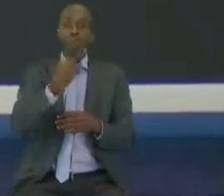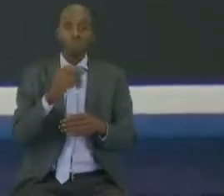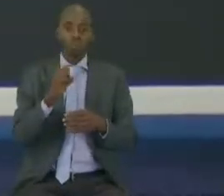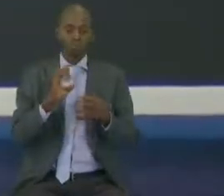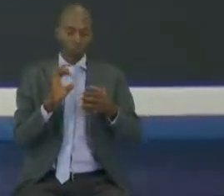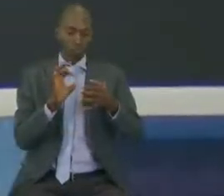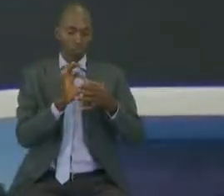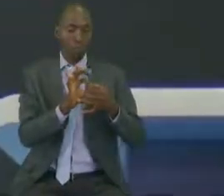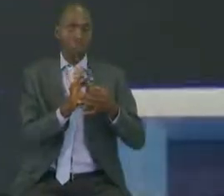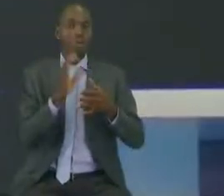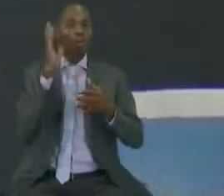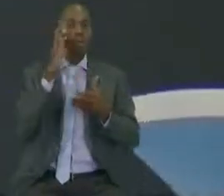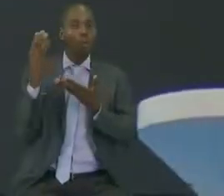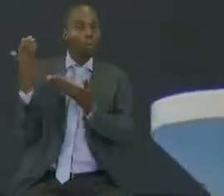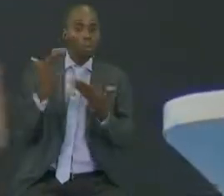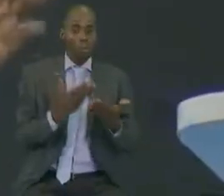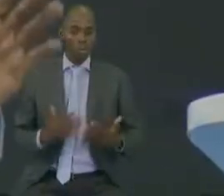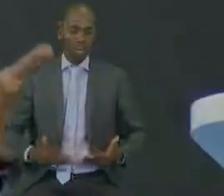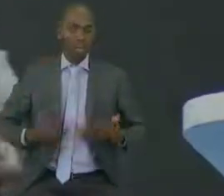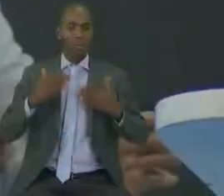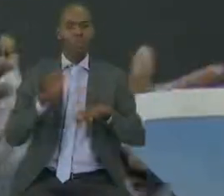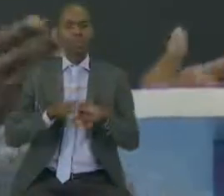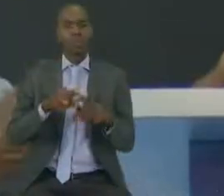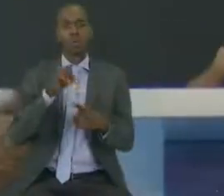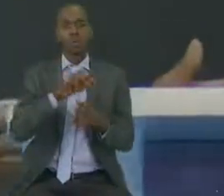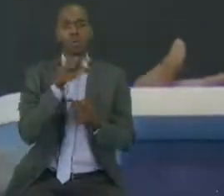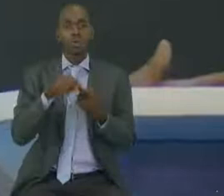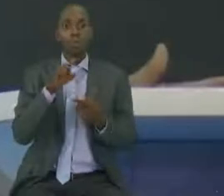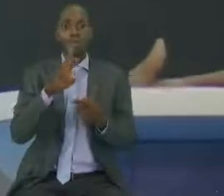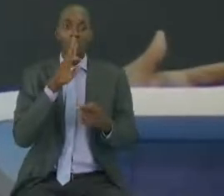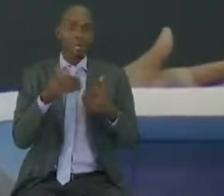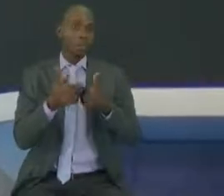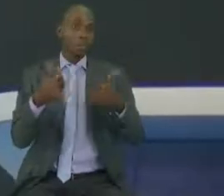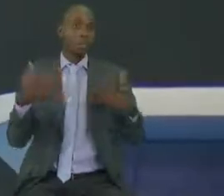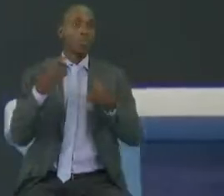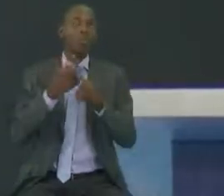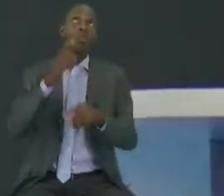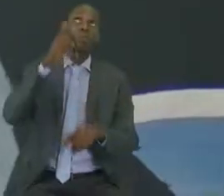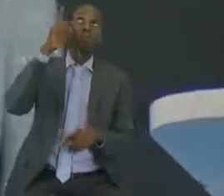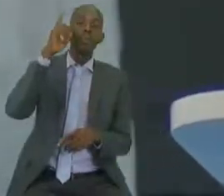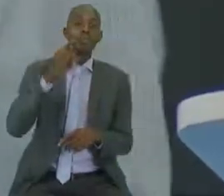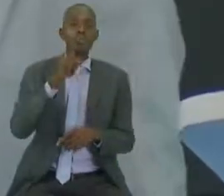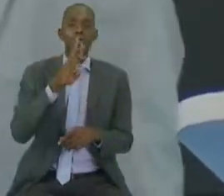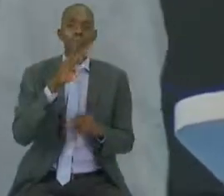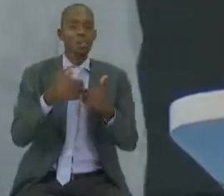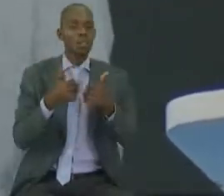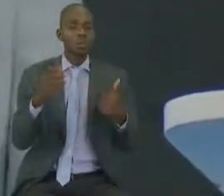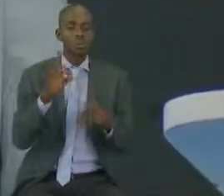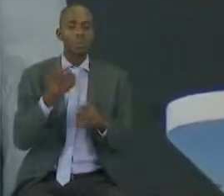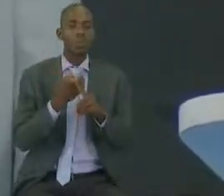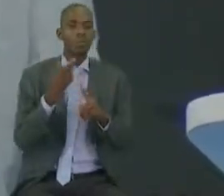la connexion apportera la vie en toi. Lorsque tu es séparé de lui, tu es